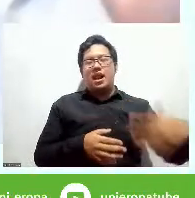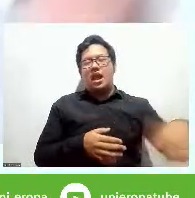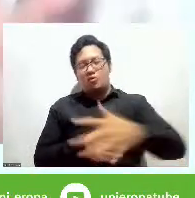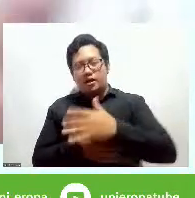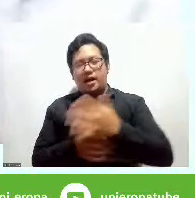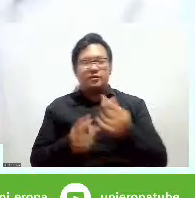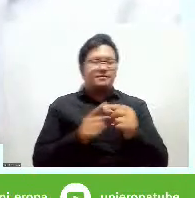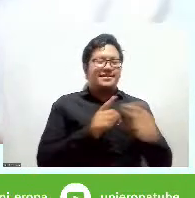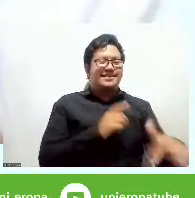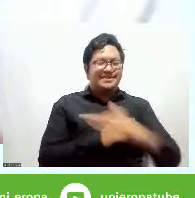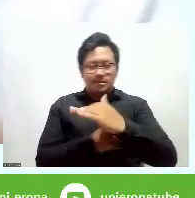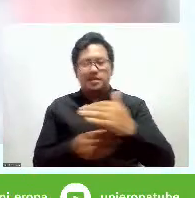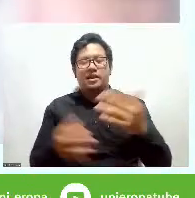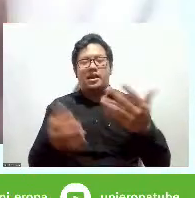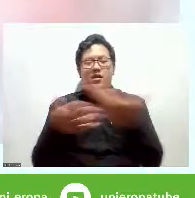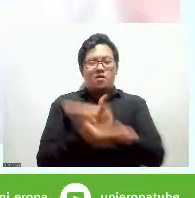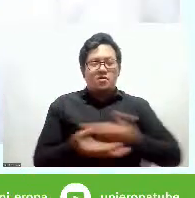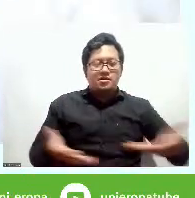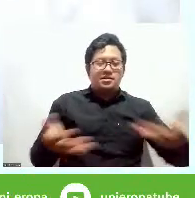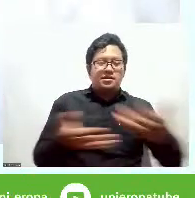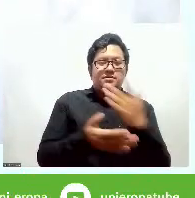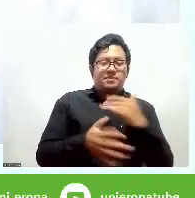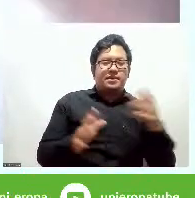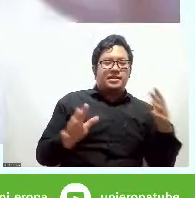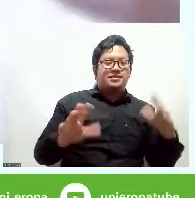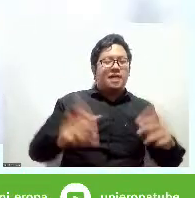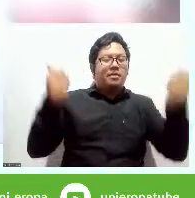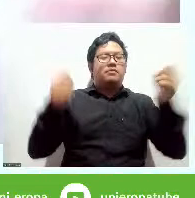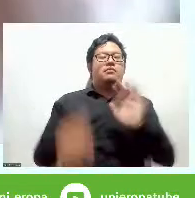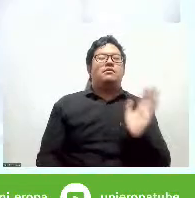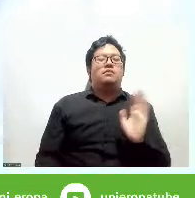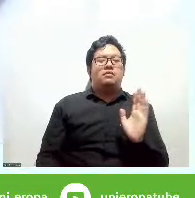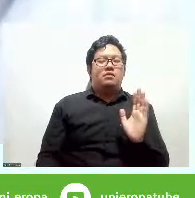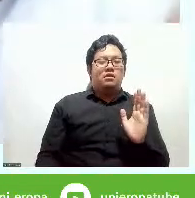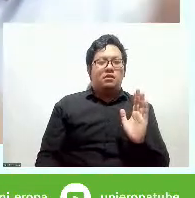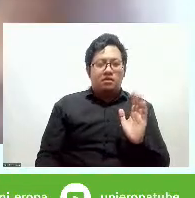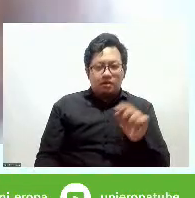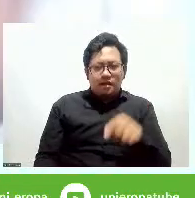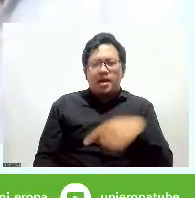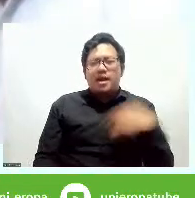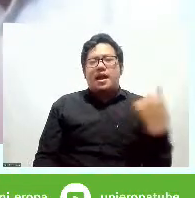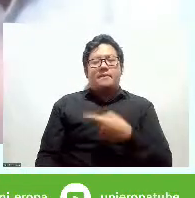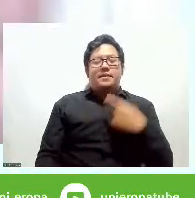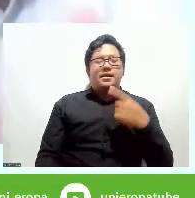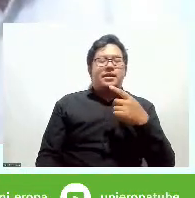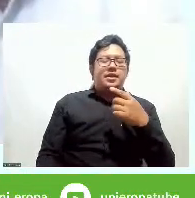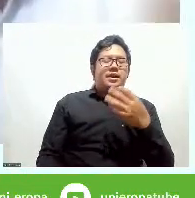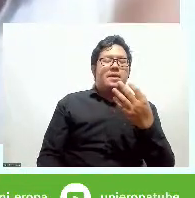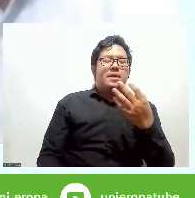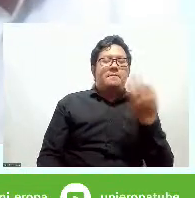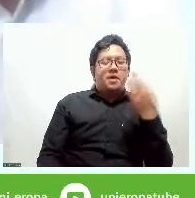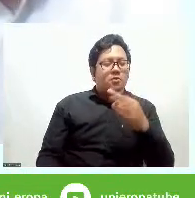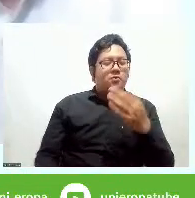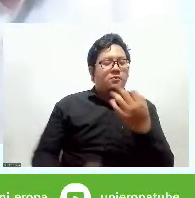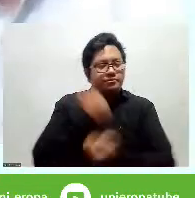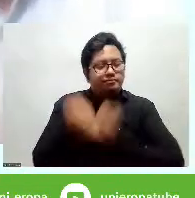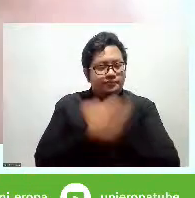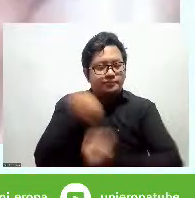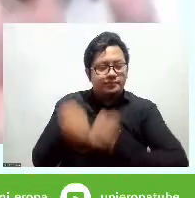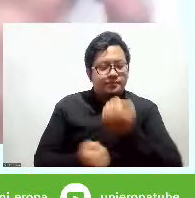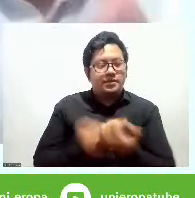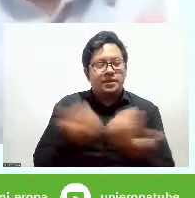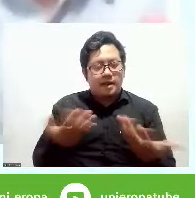eh kami di real kami mengatur esnya itu hanya ditingkatan eh kapaknya design nya